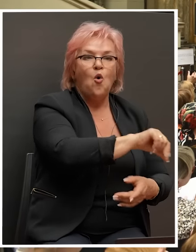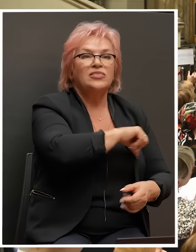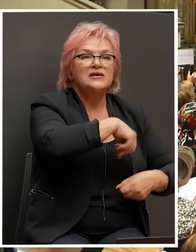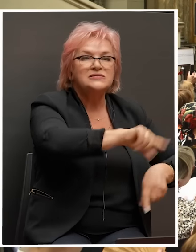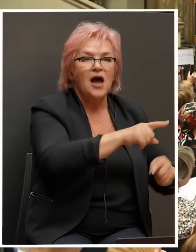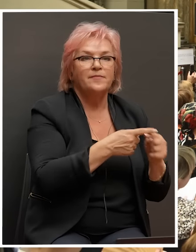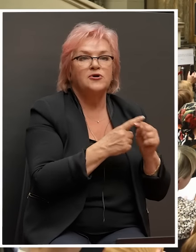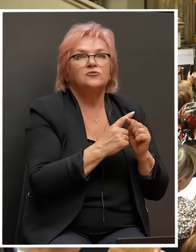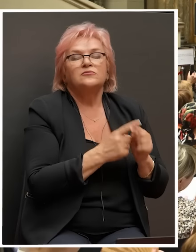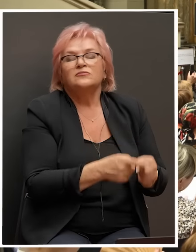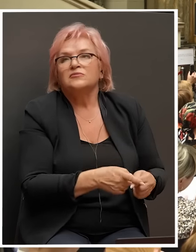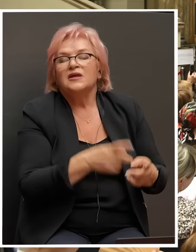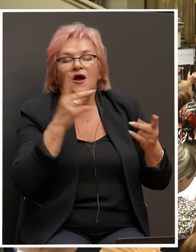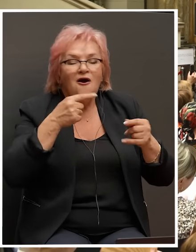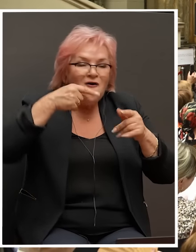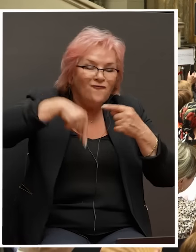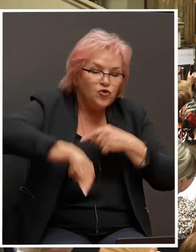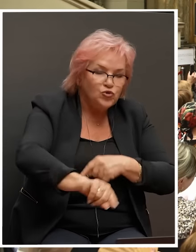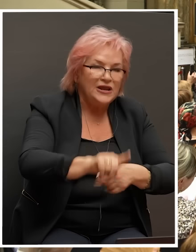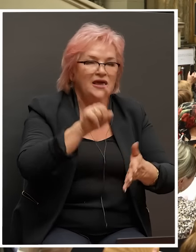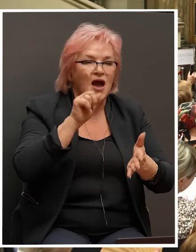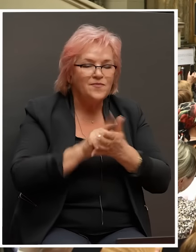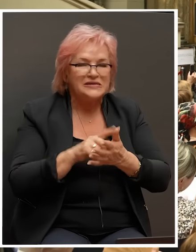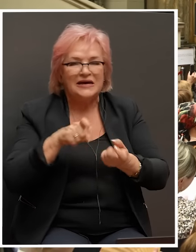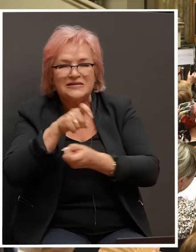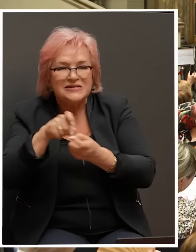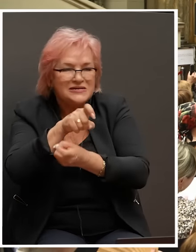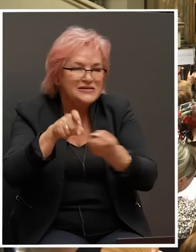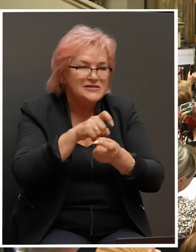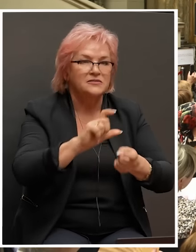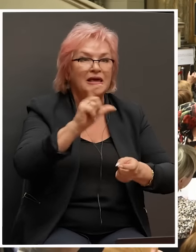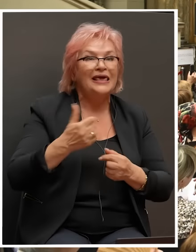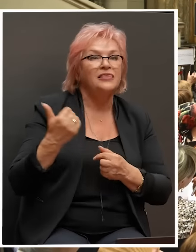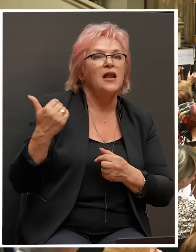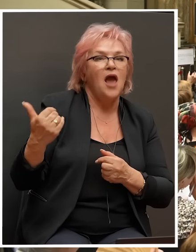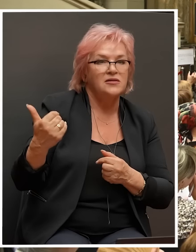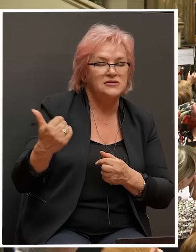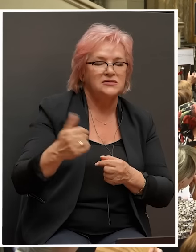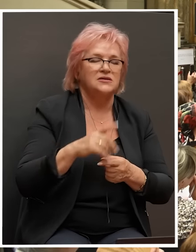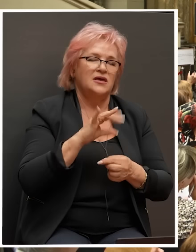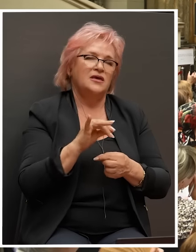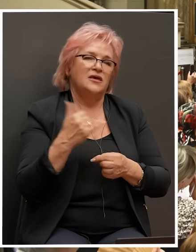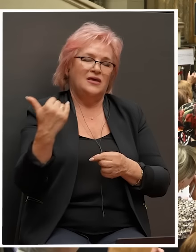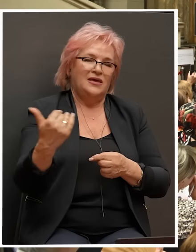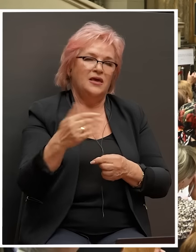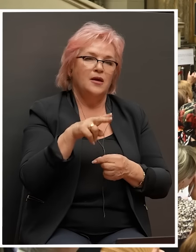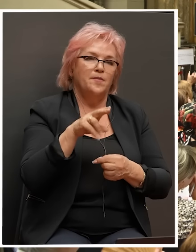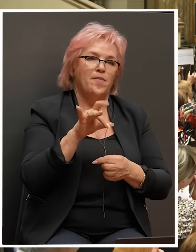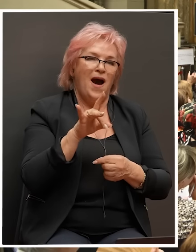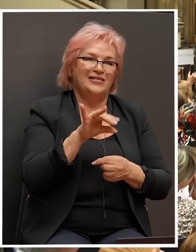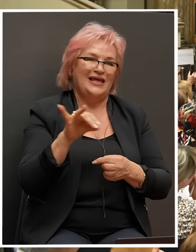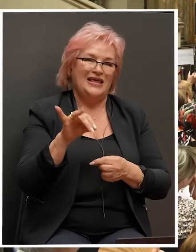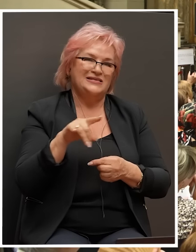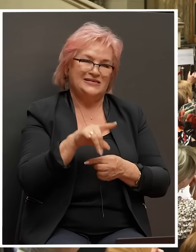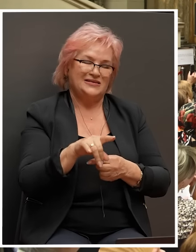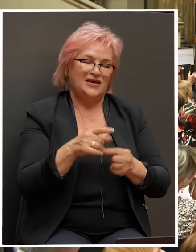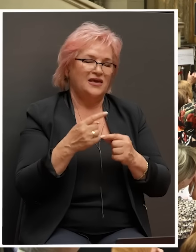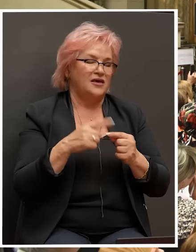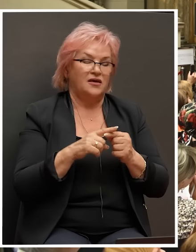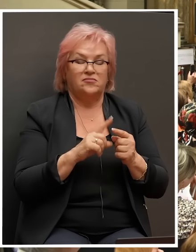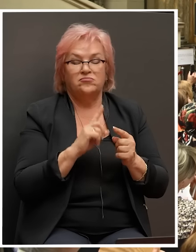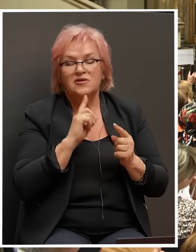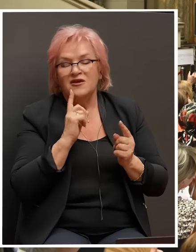становится жертвой бесконечных интриг внутри курии. Курия в основном итальянцы, более того, в основном римские патриции. И это такой